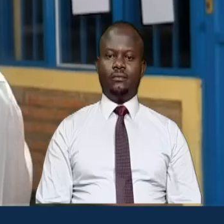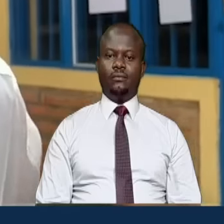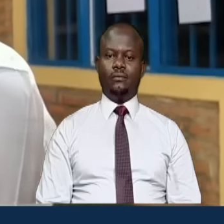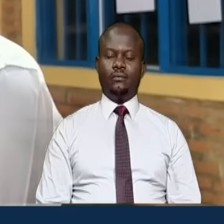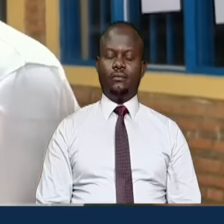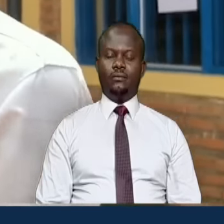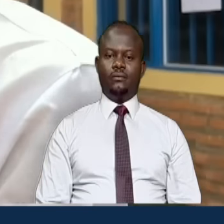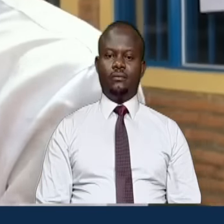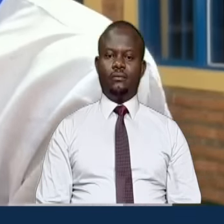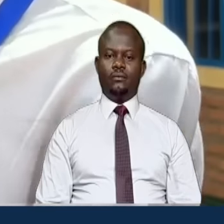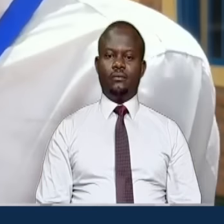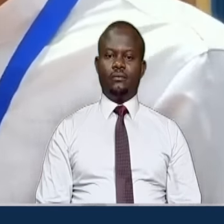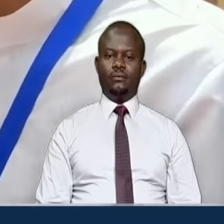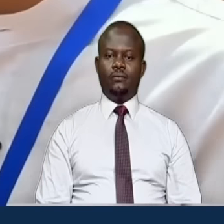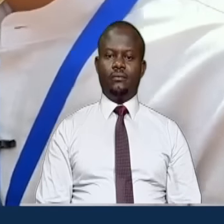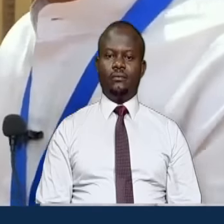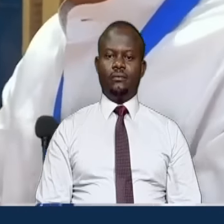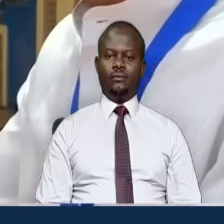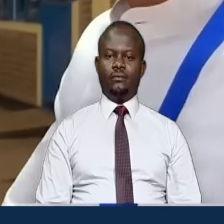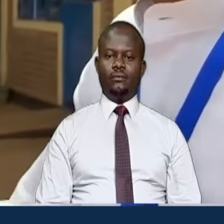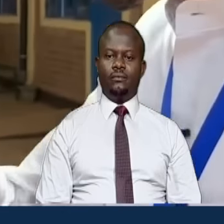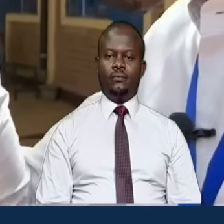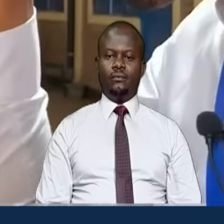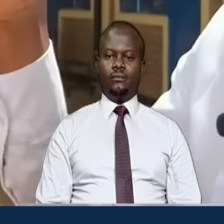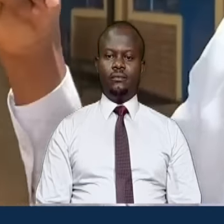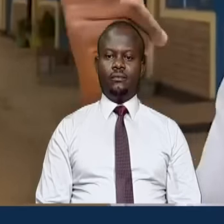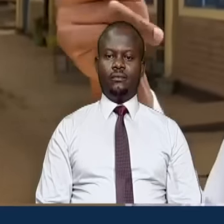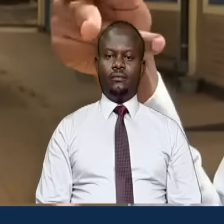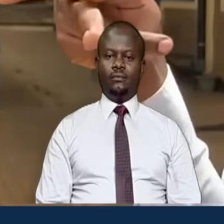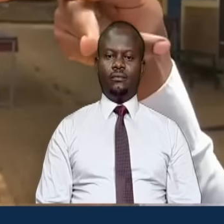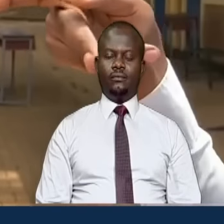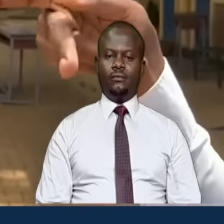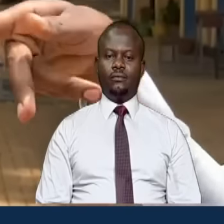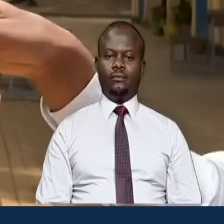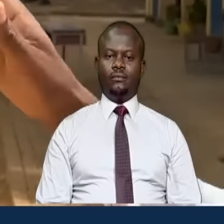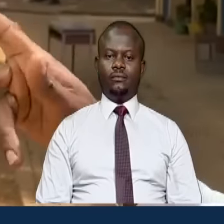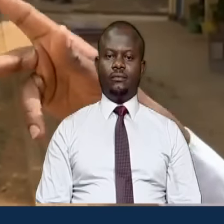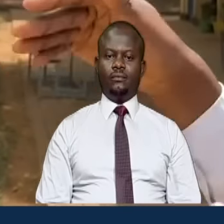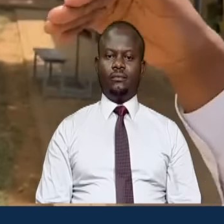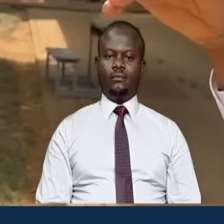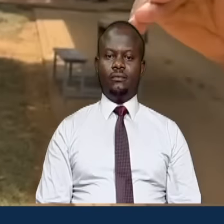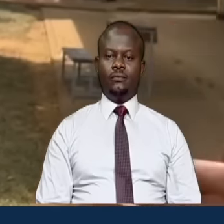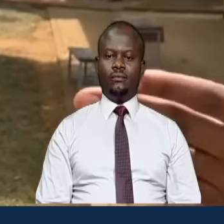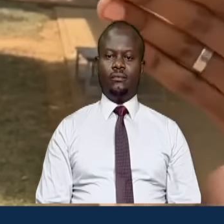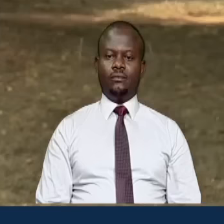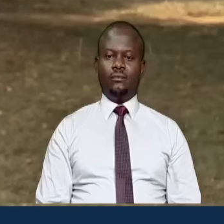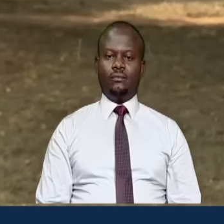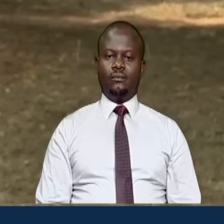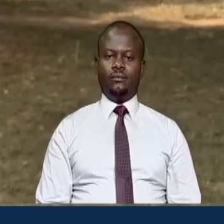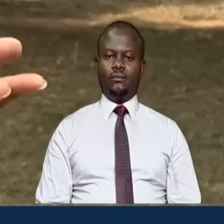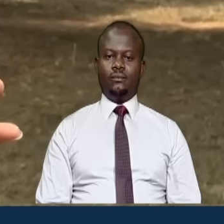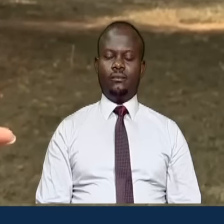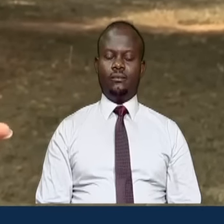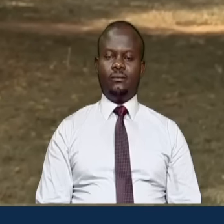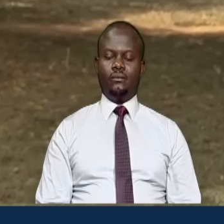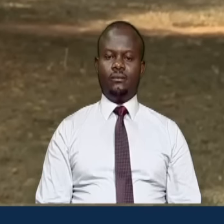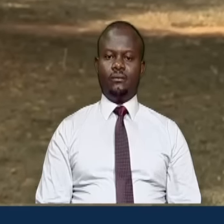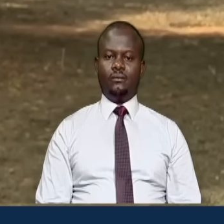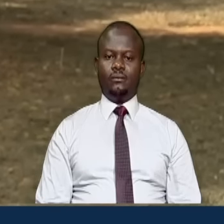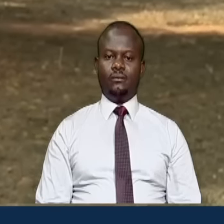Yatangiye kwiga ariko kuba yakoze ikizamini yabonaga ari ibisanzwe, ubwo akavuga yuko